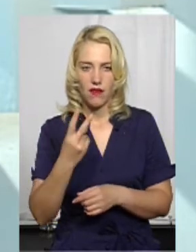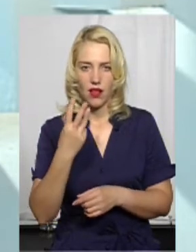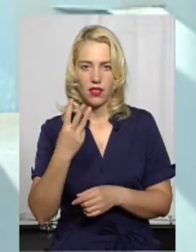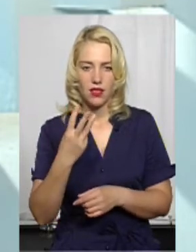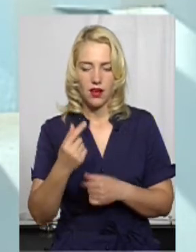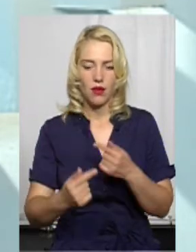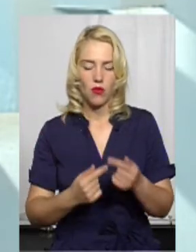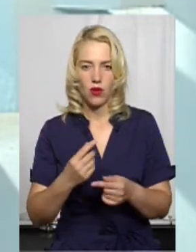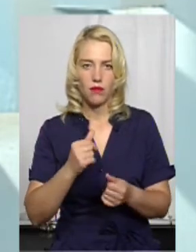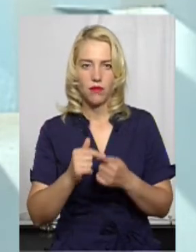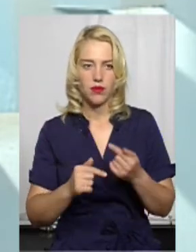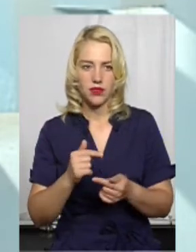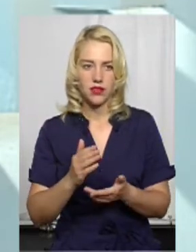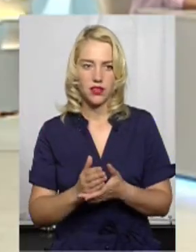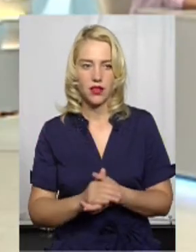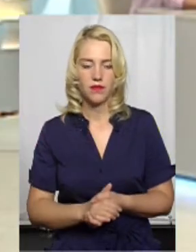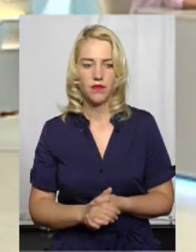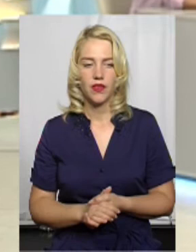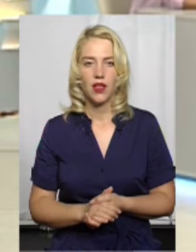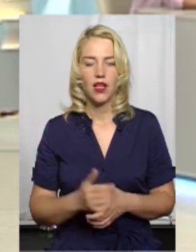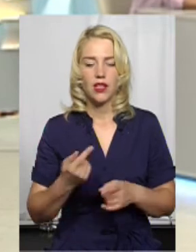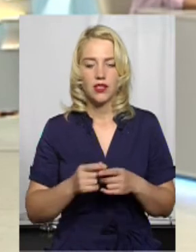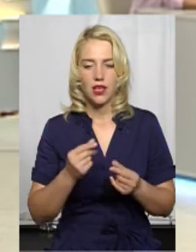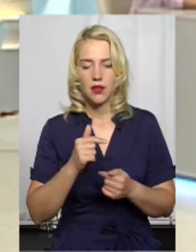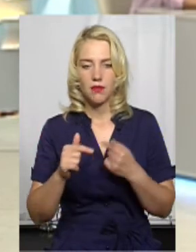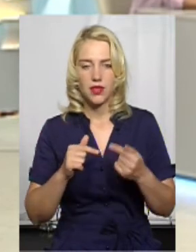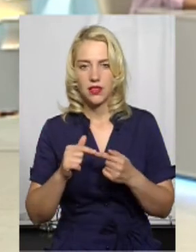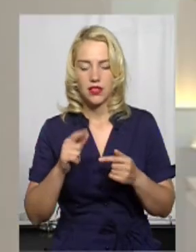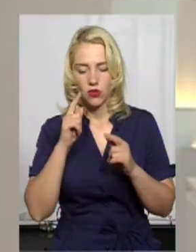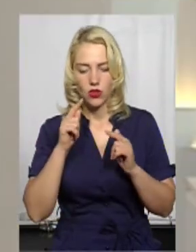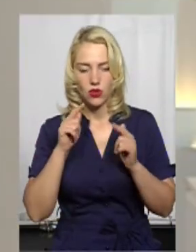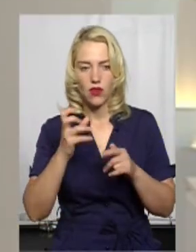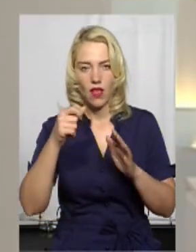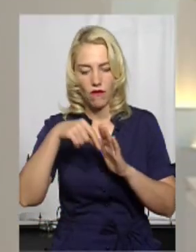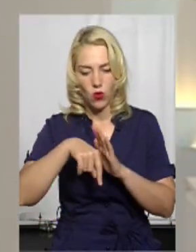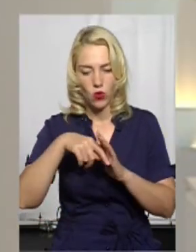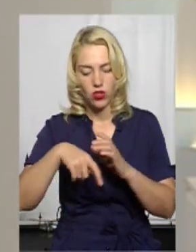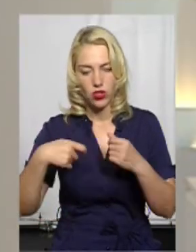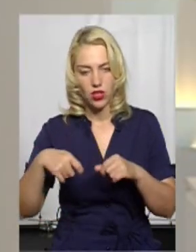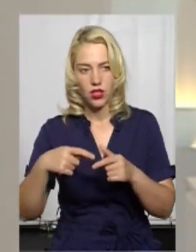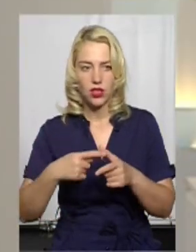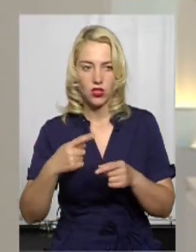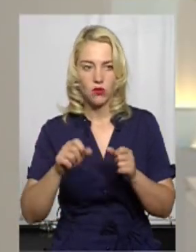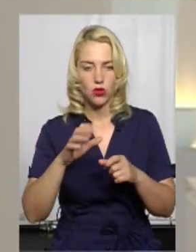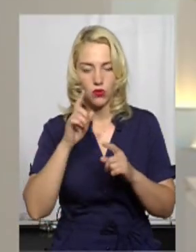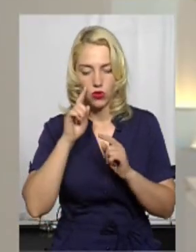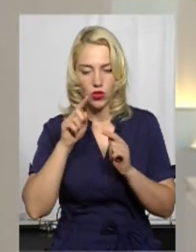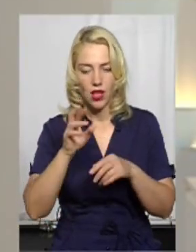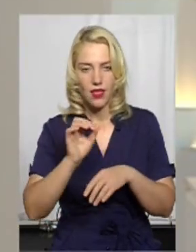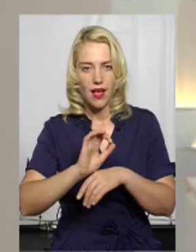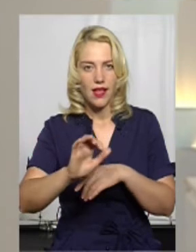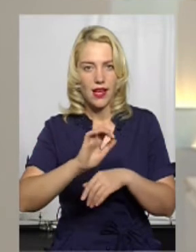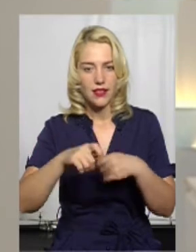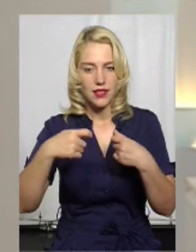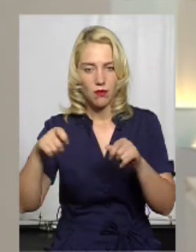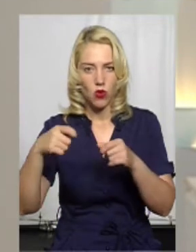майбутніх бізнес. От цей бізнес орієнтований в основному на внутрішній ринок? Чи може він бути орієнтований на експорт?